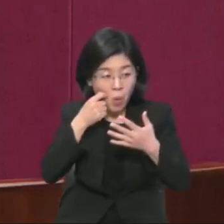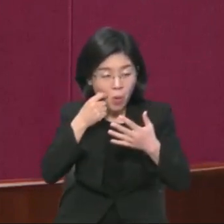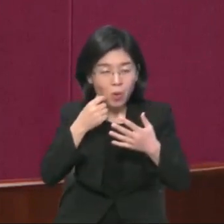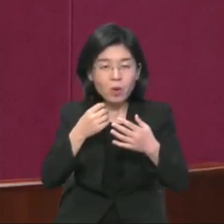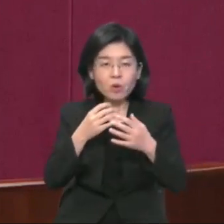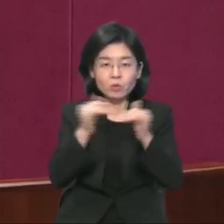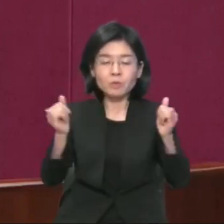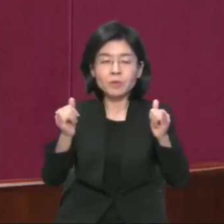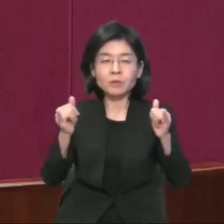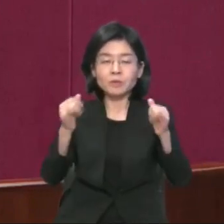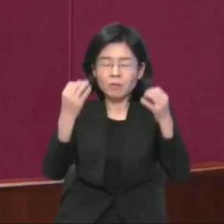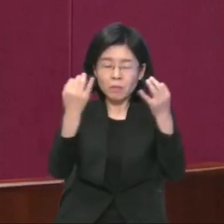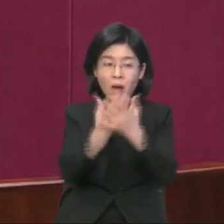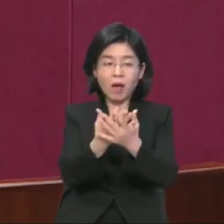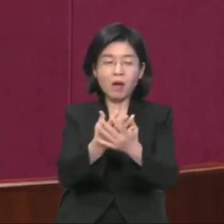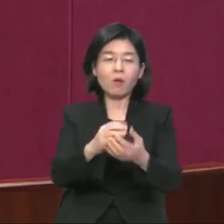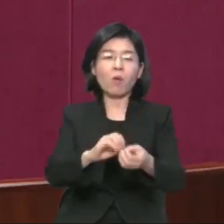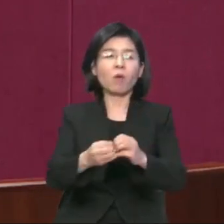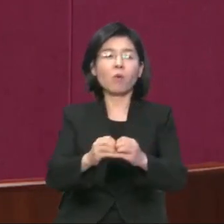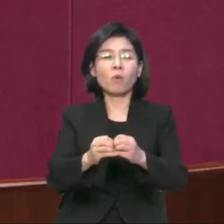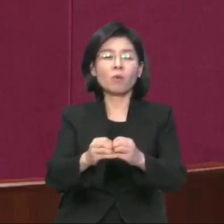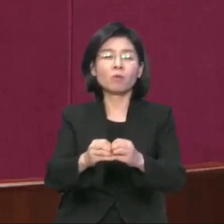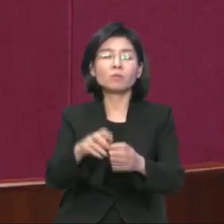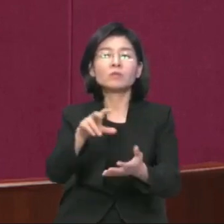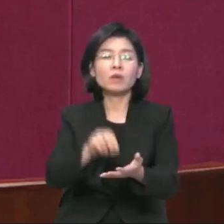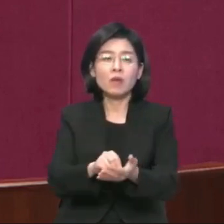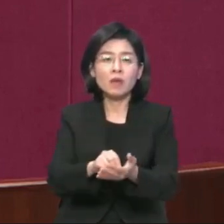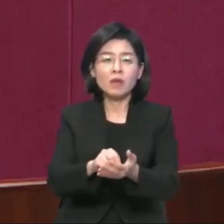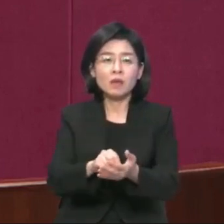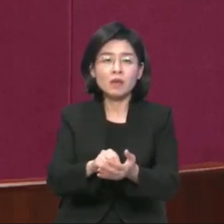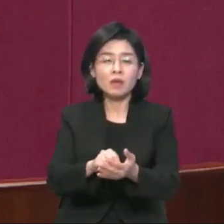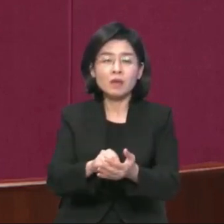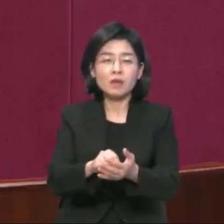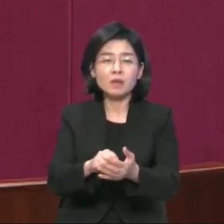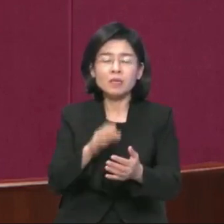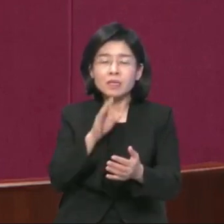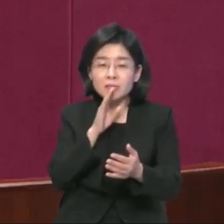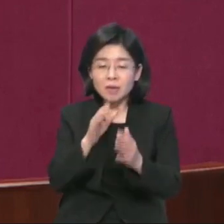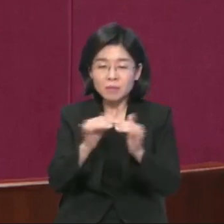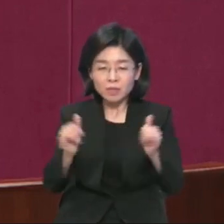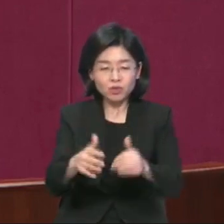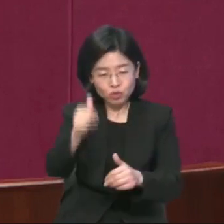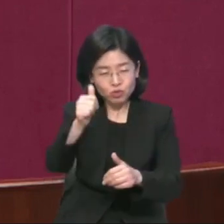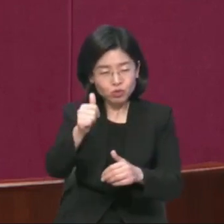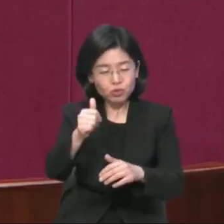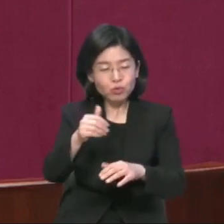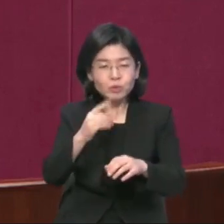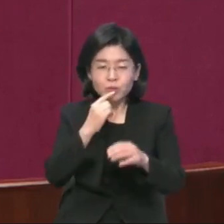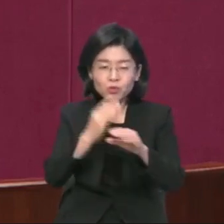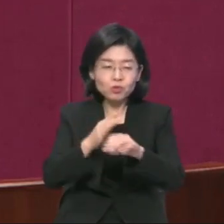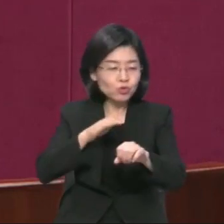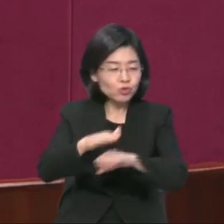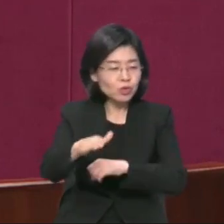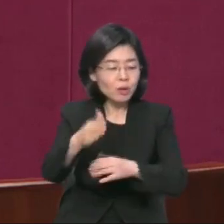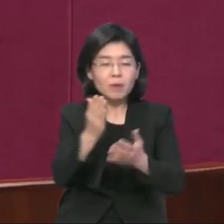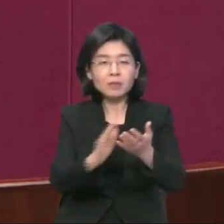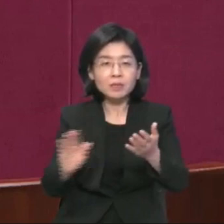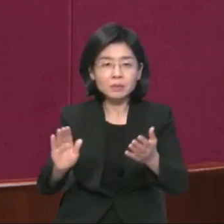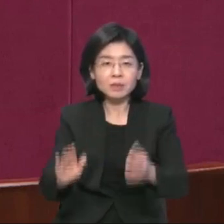진실을 못 보게 하여 국민 여론을 왜곡시키는 것이죠. 이것은 반민주적인